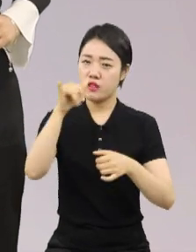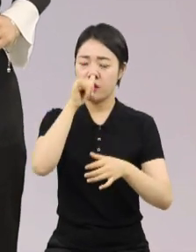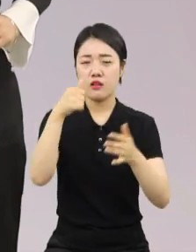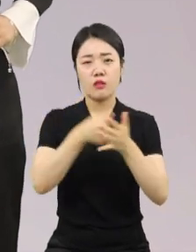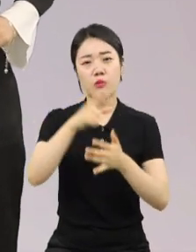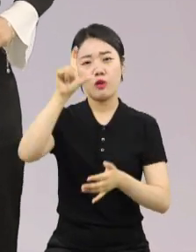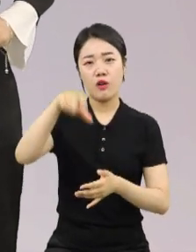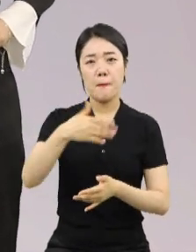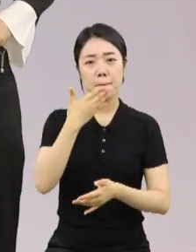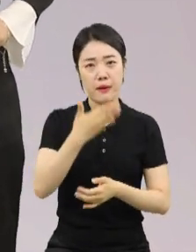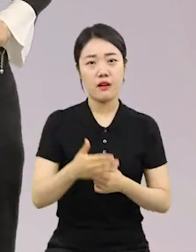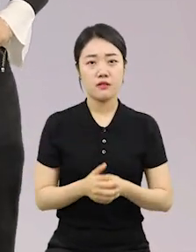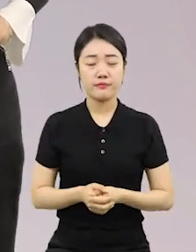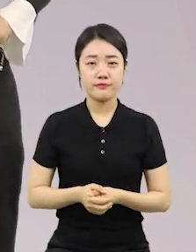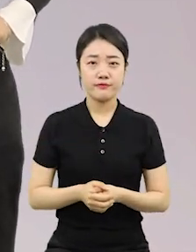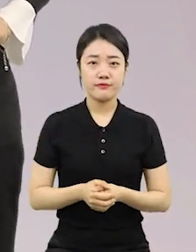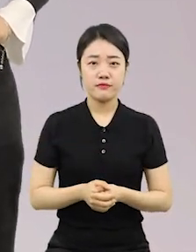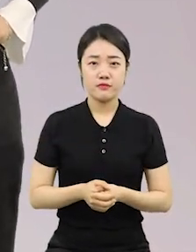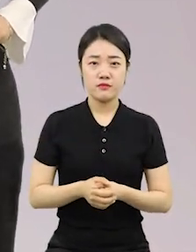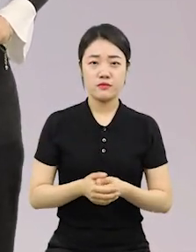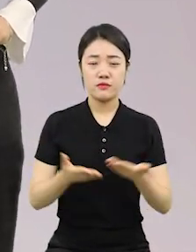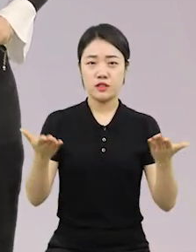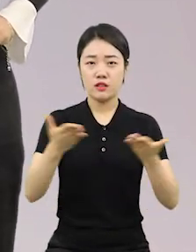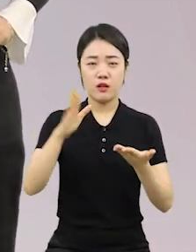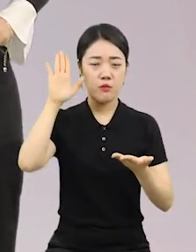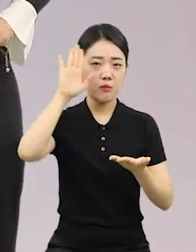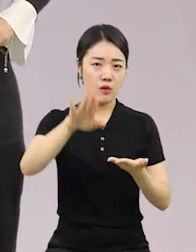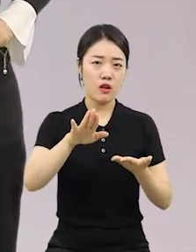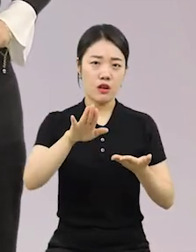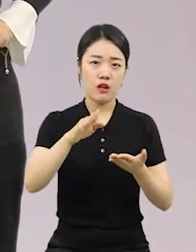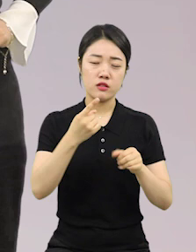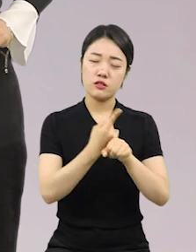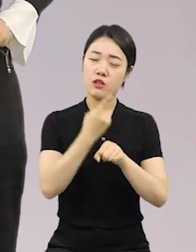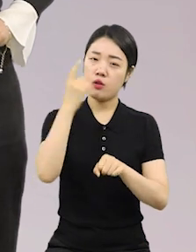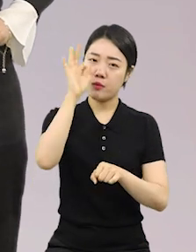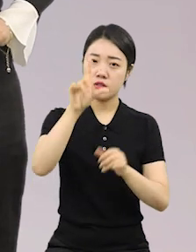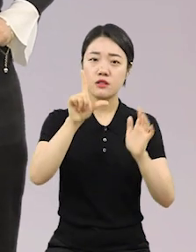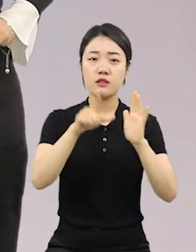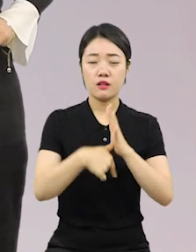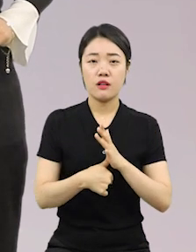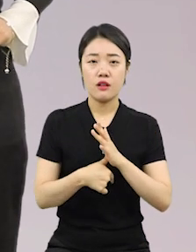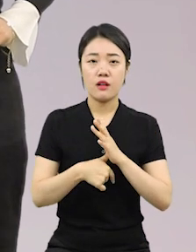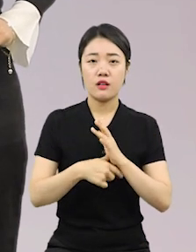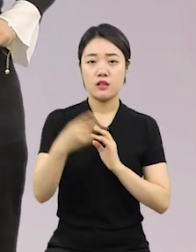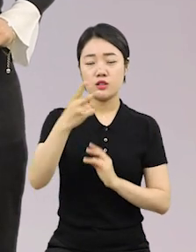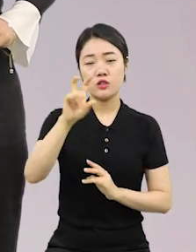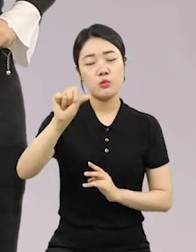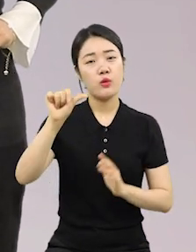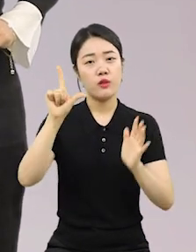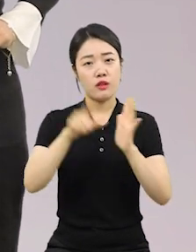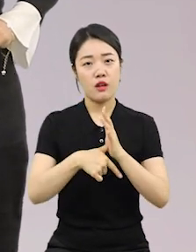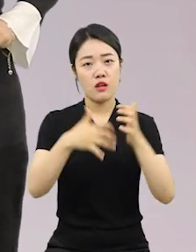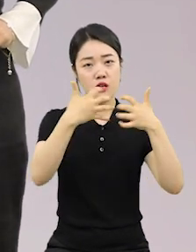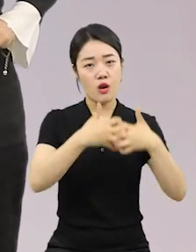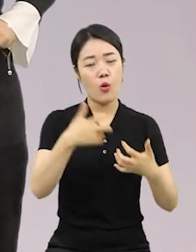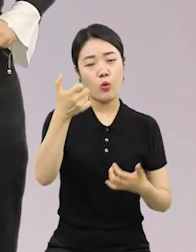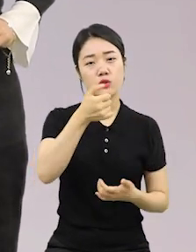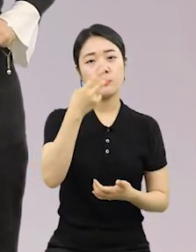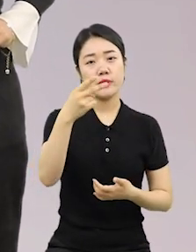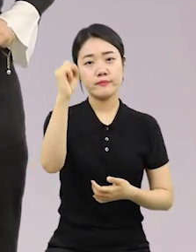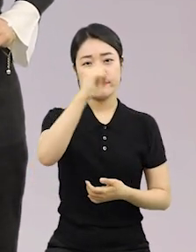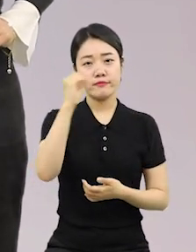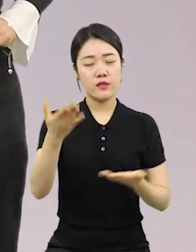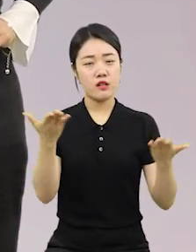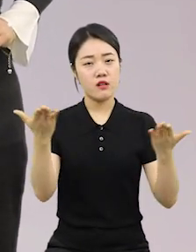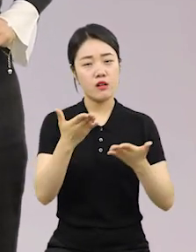결제까지 가능하게 됐습니다. 직업의 미래 2018 보고서에 따르면 2025년에는 기계가